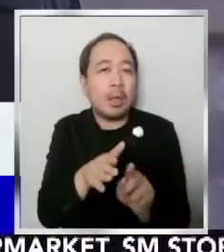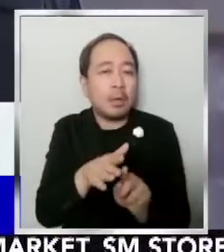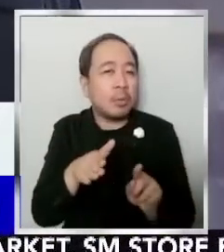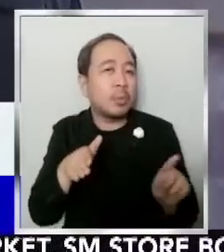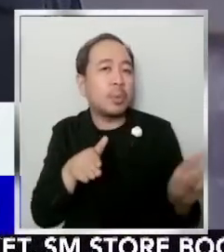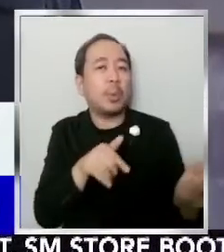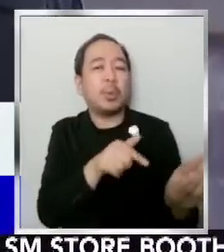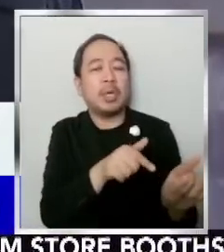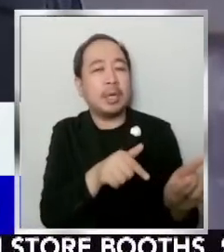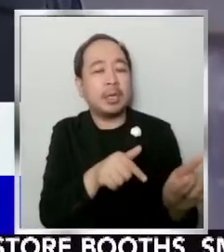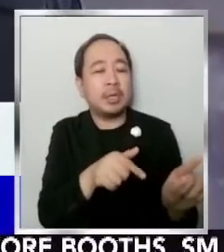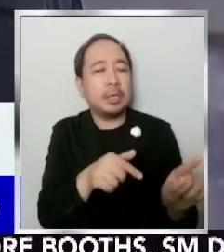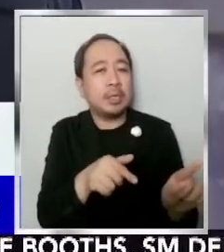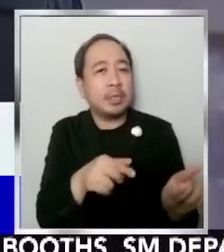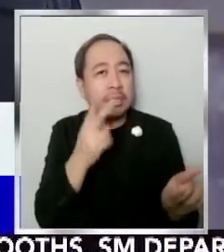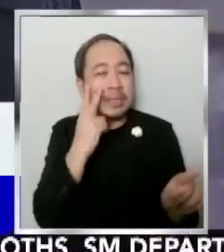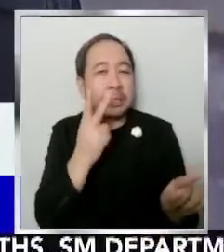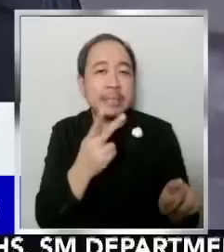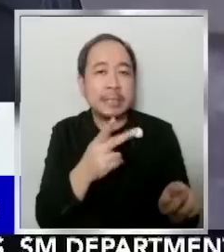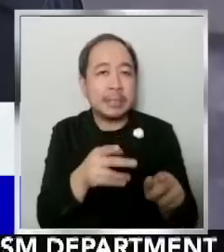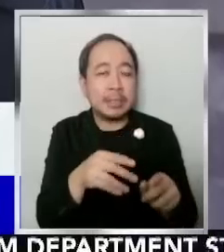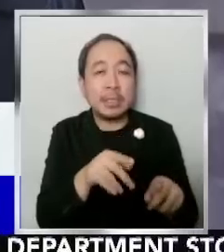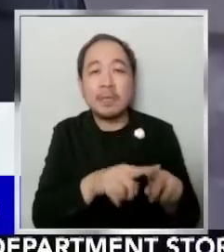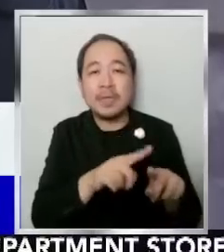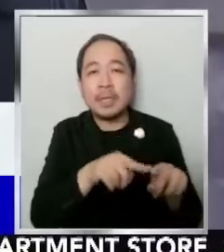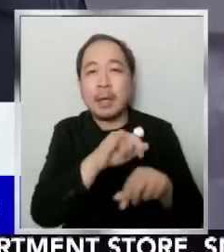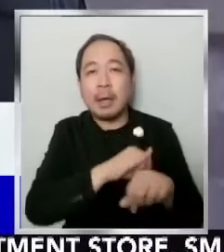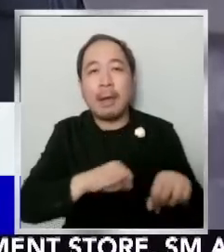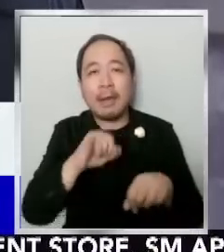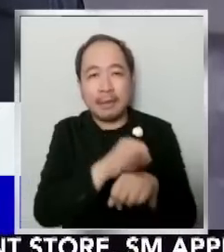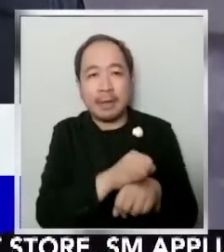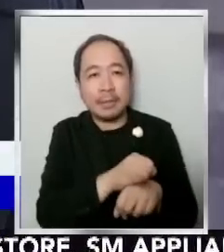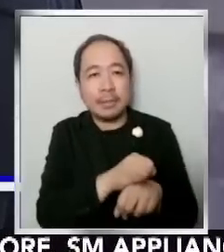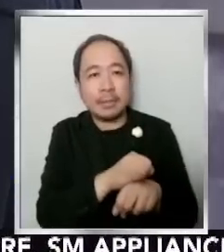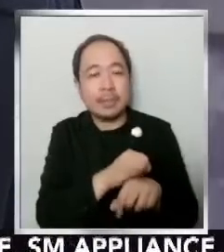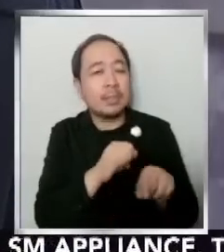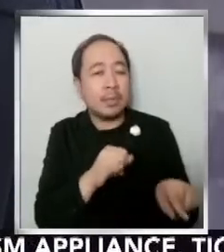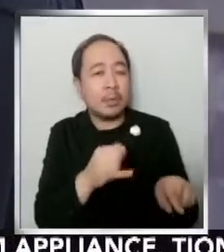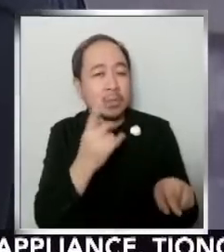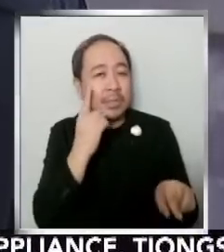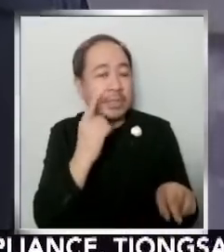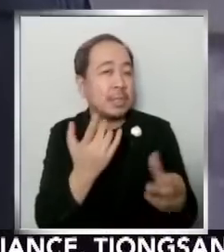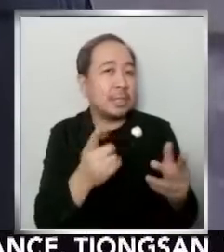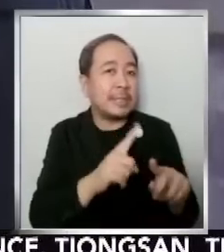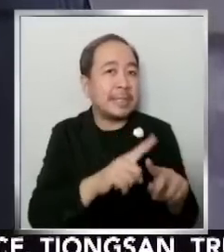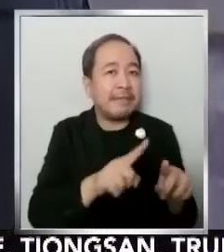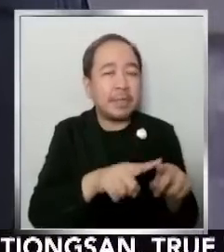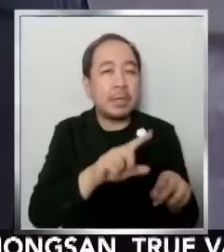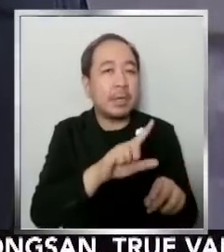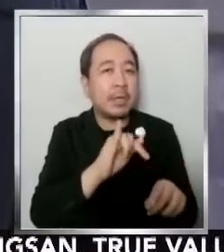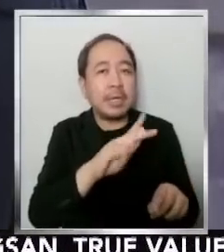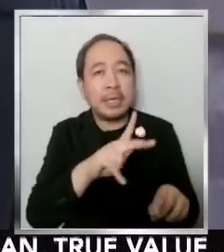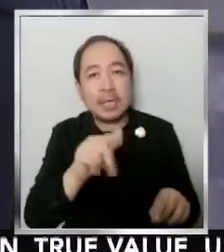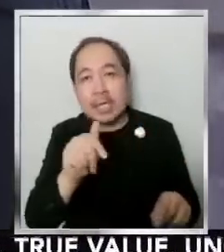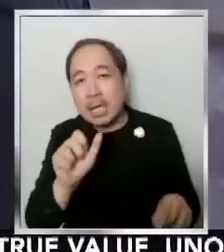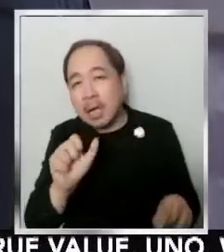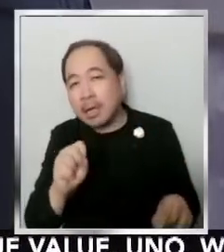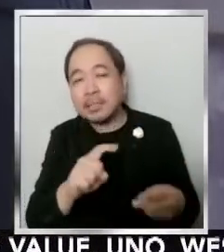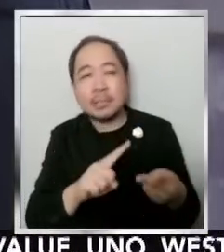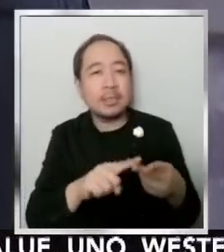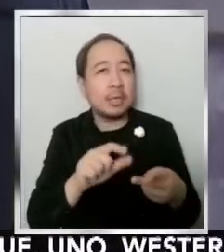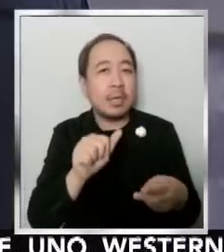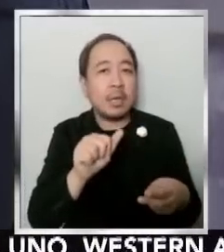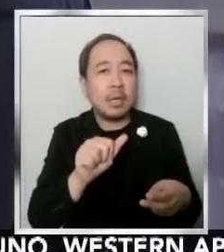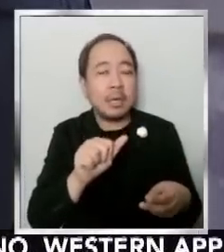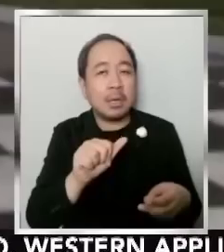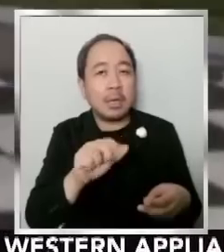doon sa mga islands ng lakas, ng likas, lawak, patag, kung saan naman nagkakaroon ng